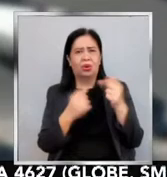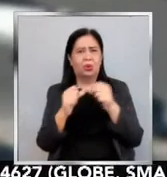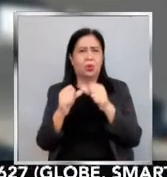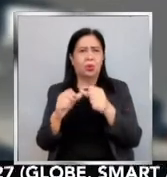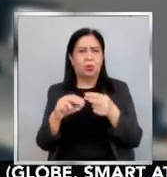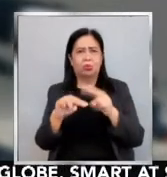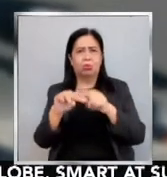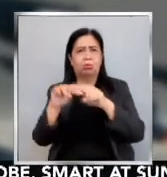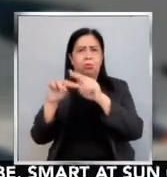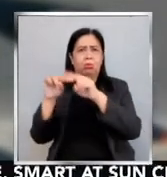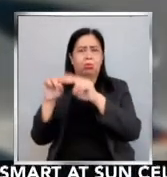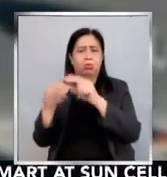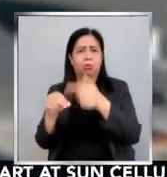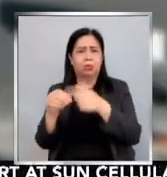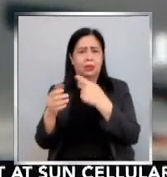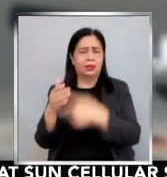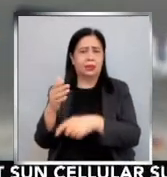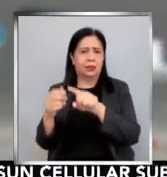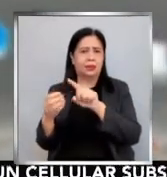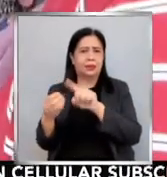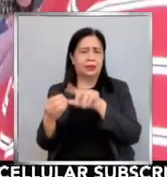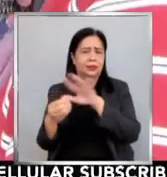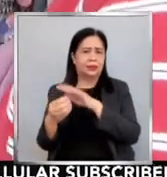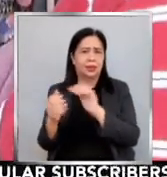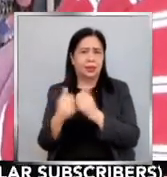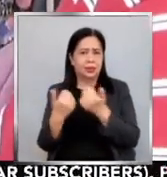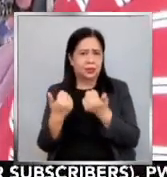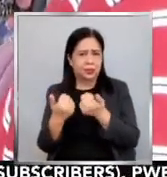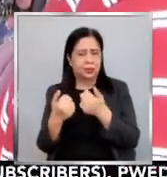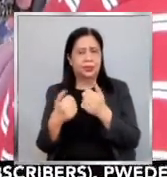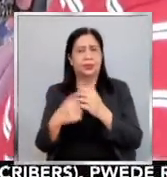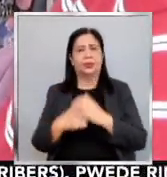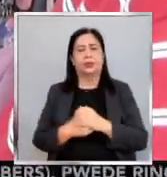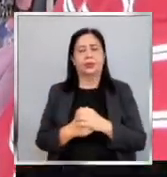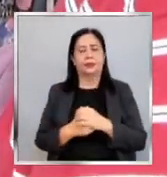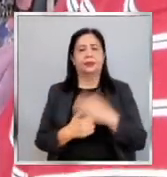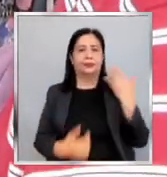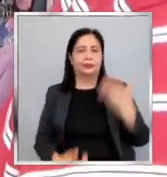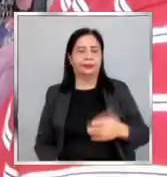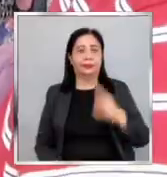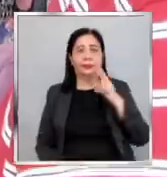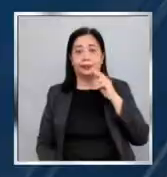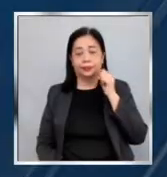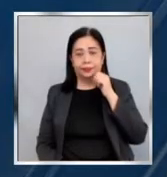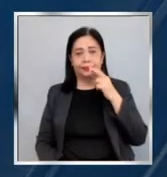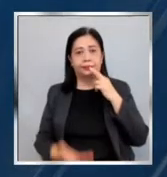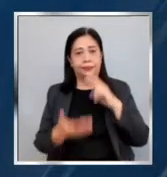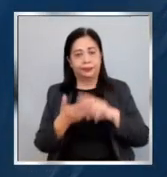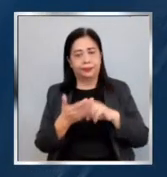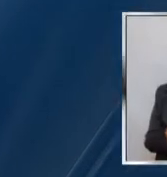natataas ang buwis sa pinang ng produktong petrolyo. Von Aquino nakatutok, 24 oras.